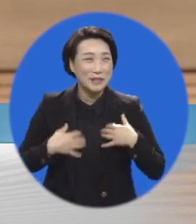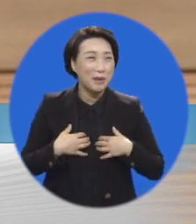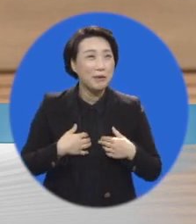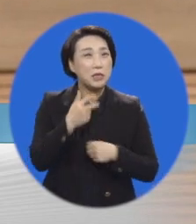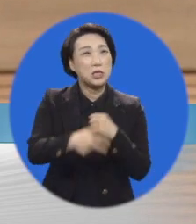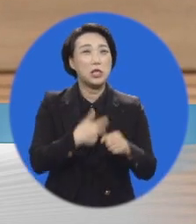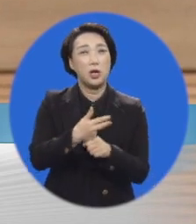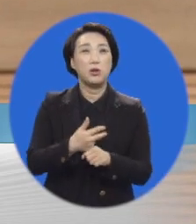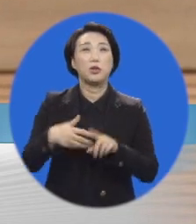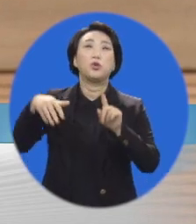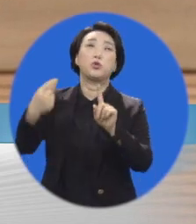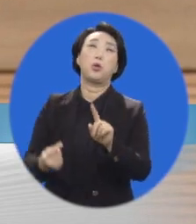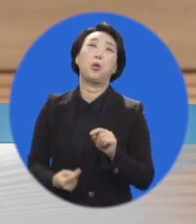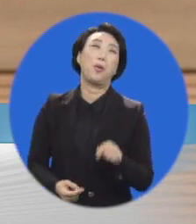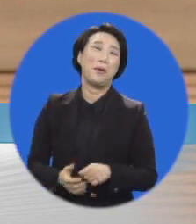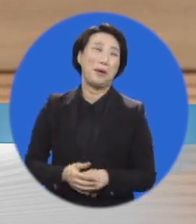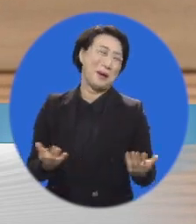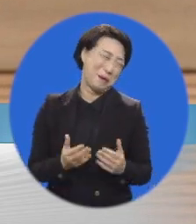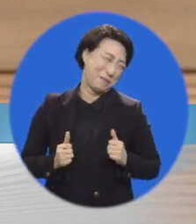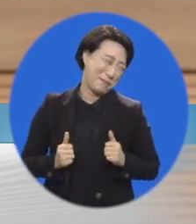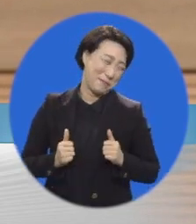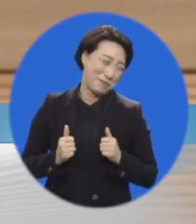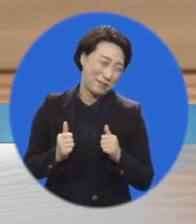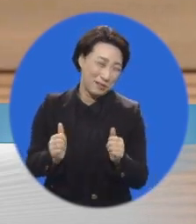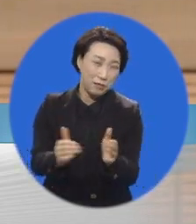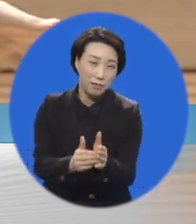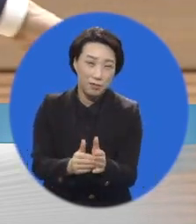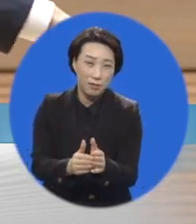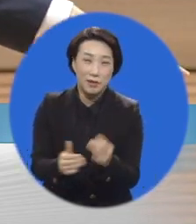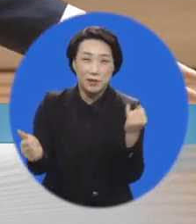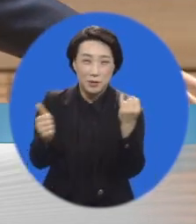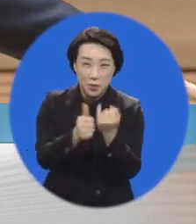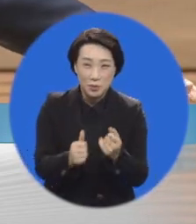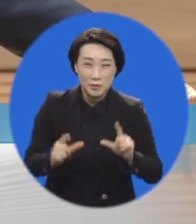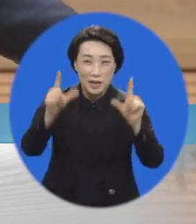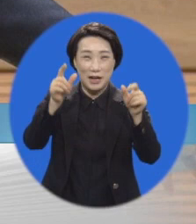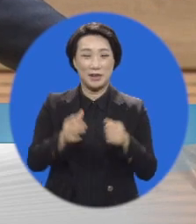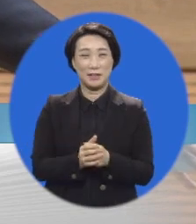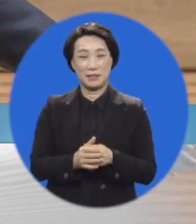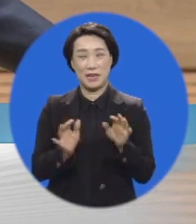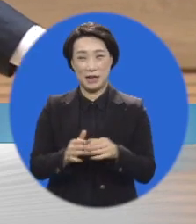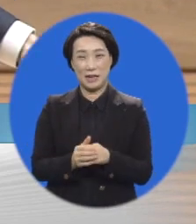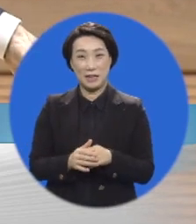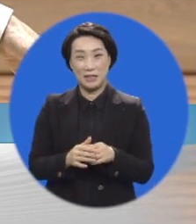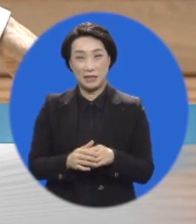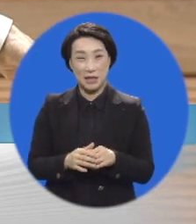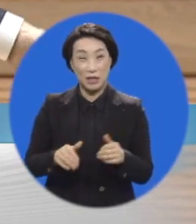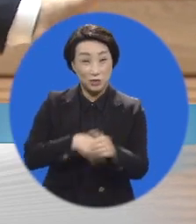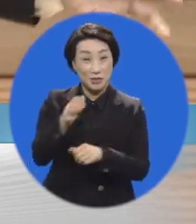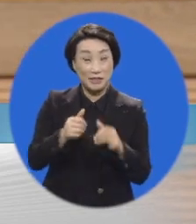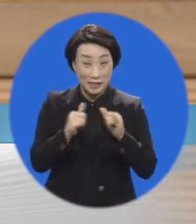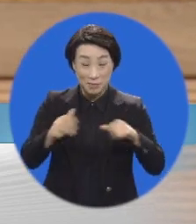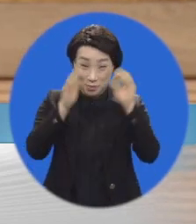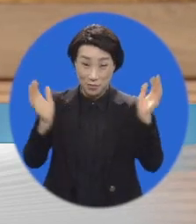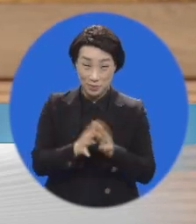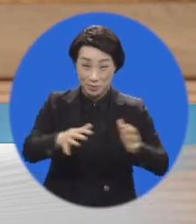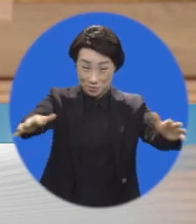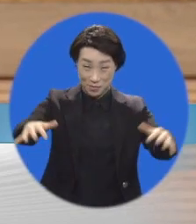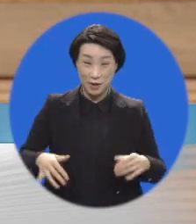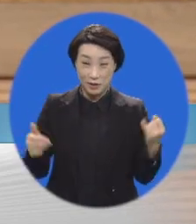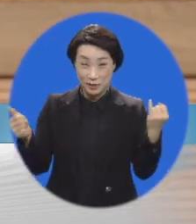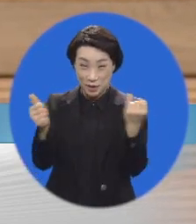7년을 하루같이 하루같이 그런데 아, 결혼식 날이 돼서 이웃집 아랫집 다 모아다 놓고